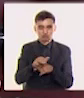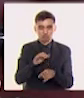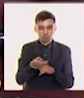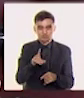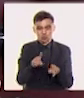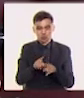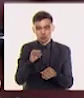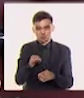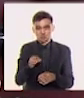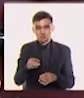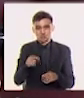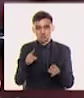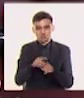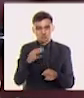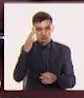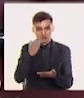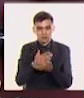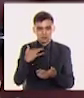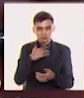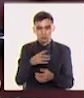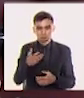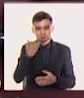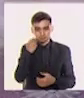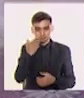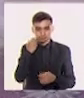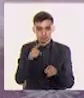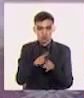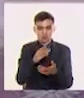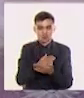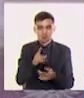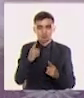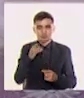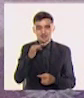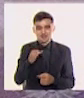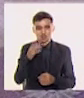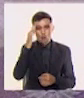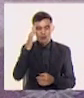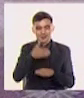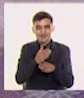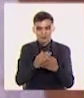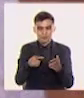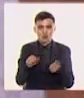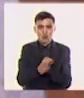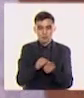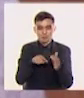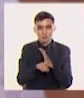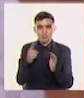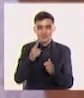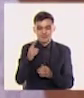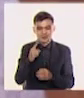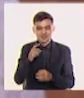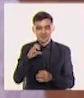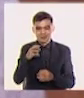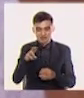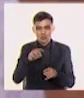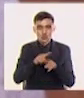алып қалсақ, жеп қалсақ деген пиғылда боламыз үнемі. Ең сорақсы қара ұн құжат жүзінде бірінші сұрып, үшінші категория деп